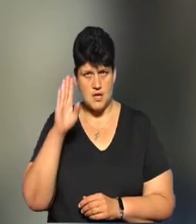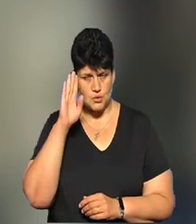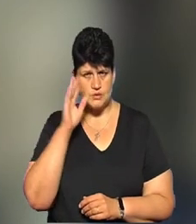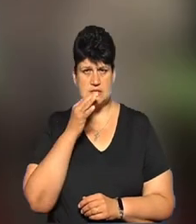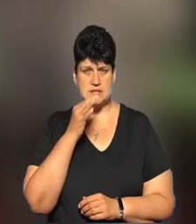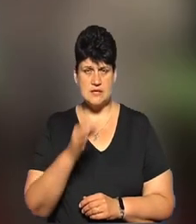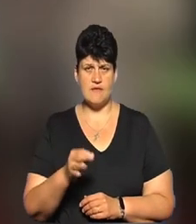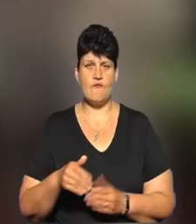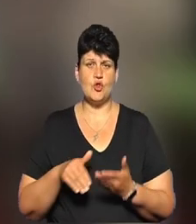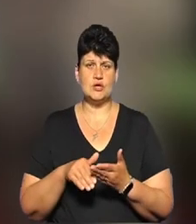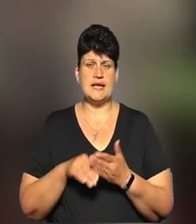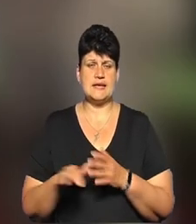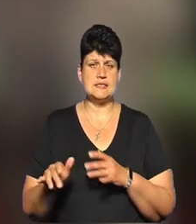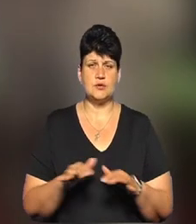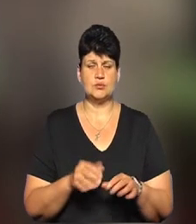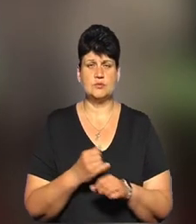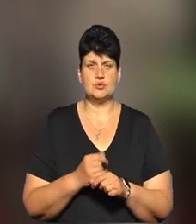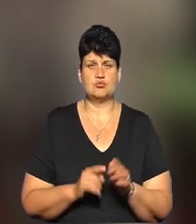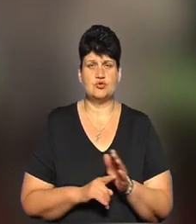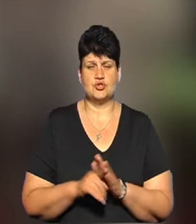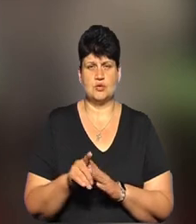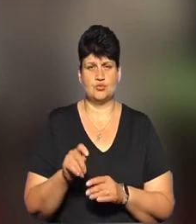Чорткові діє з початку повномасштабної війни.